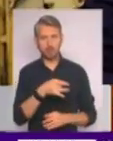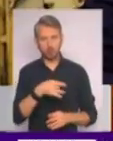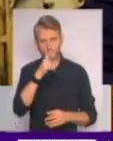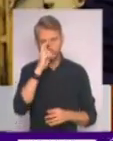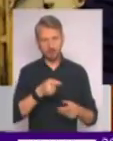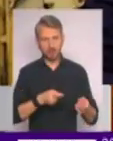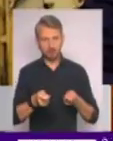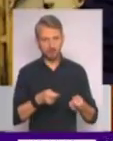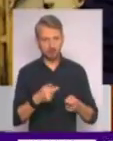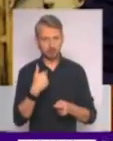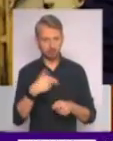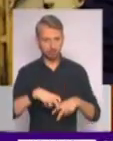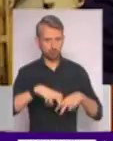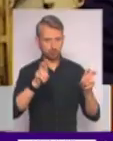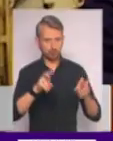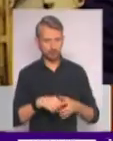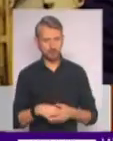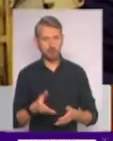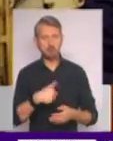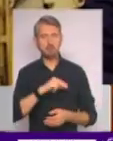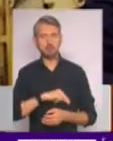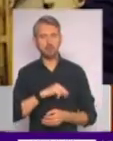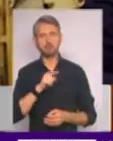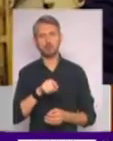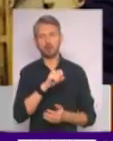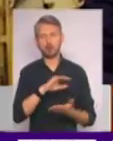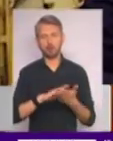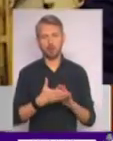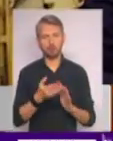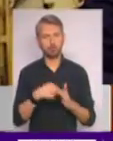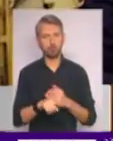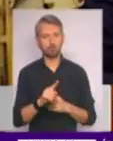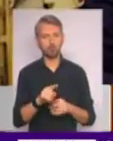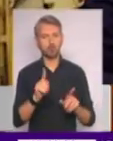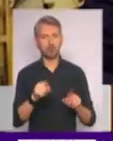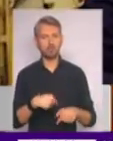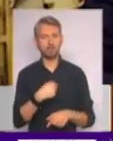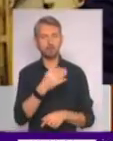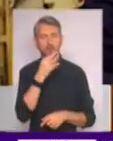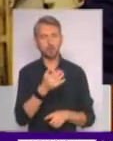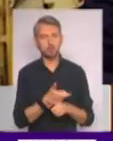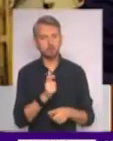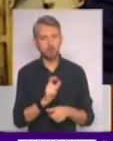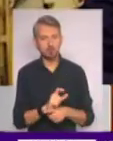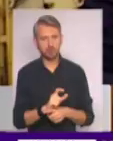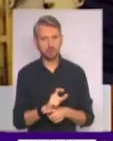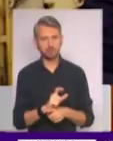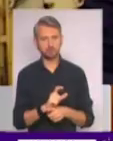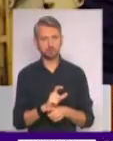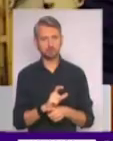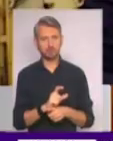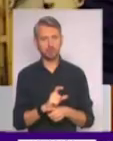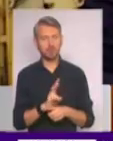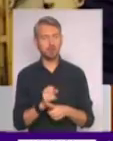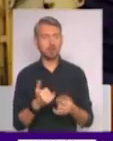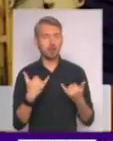державної адміністрації. Ми працюємо з цією ситуацією, тому що навіть, я вам скажу більше, на диво,